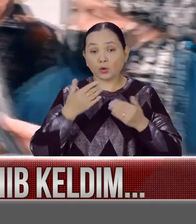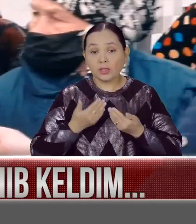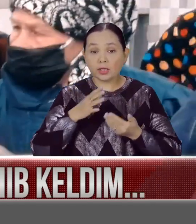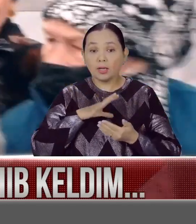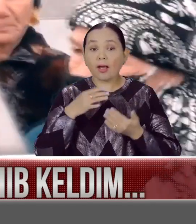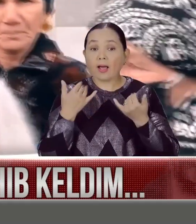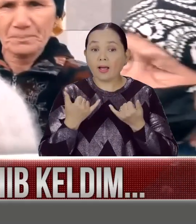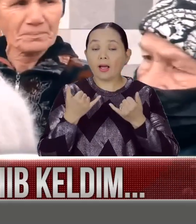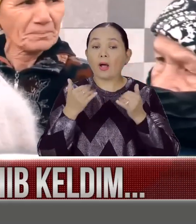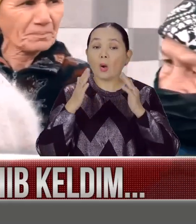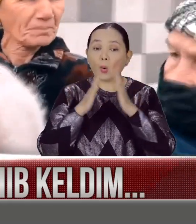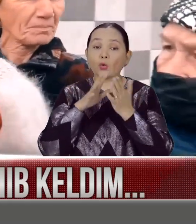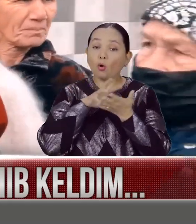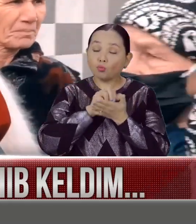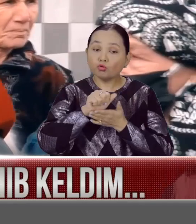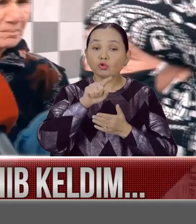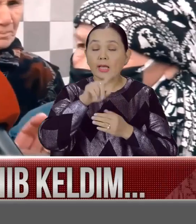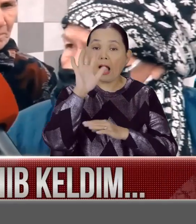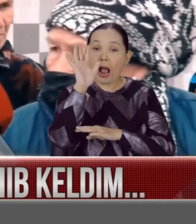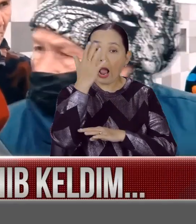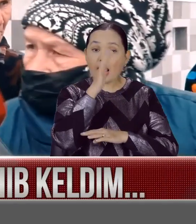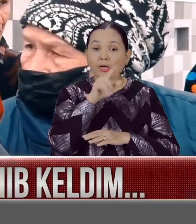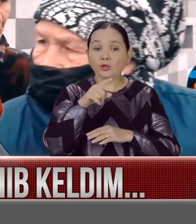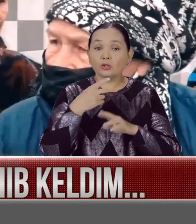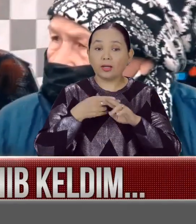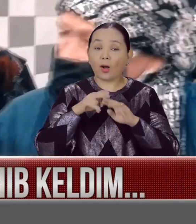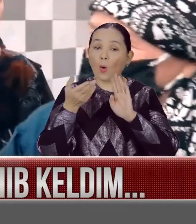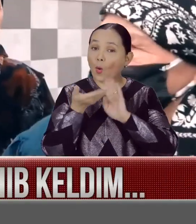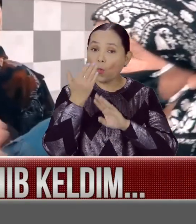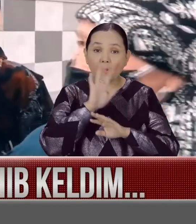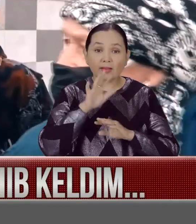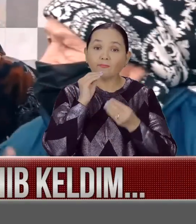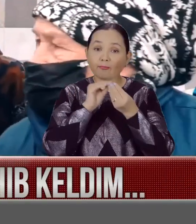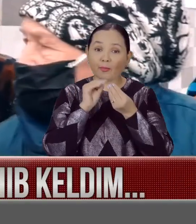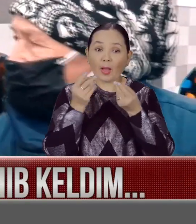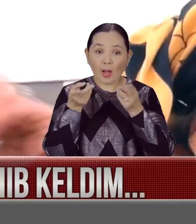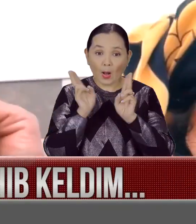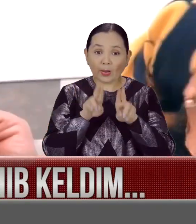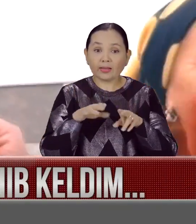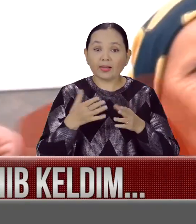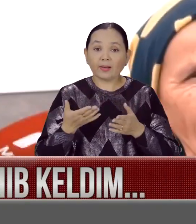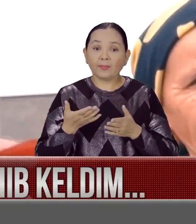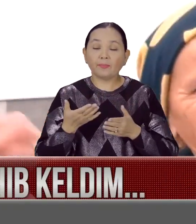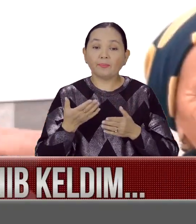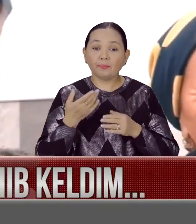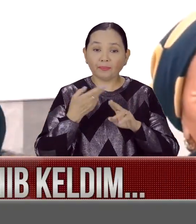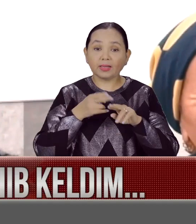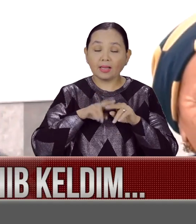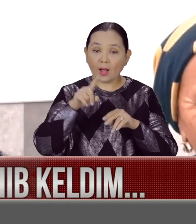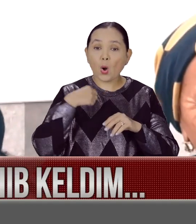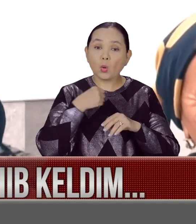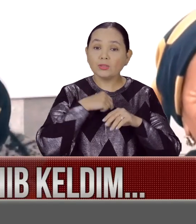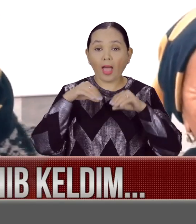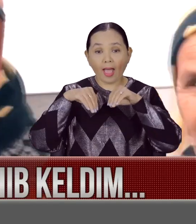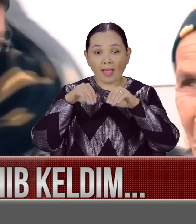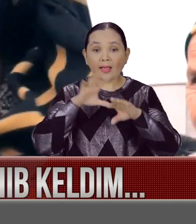yashaganman. Endi hozir uylarimiz buzilgan, o'sha qayrag'ochni nima qilmayapti? Buzmaganiga xursandman. Rostdan siz ekansiz? O'zim